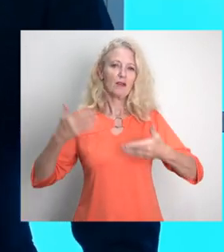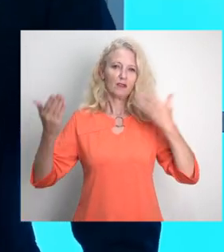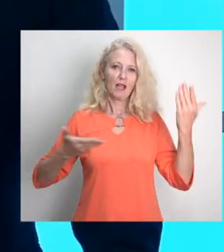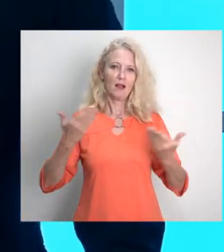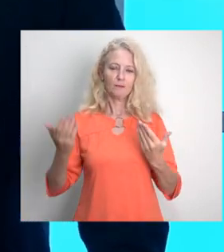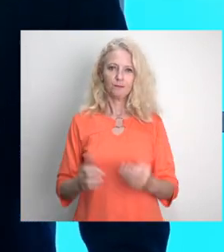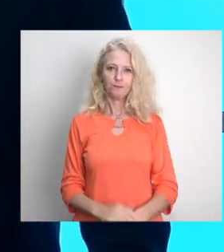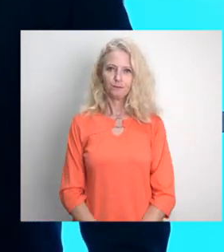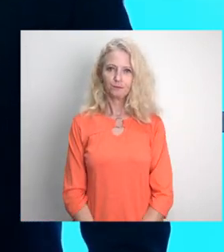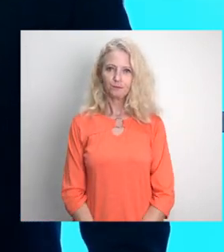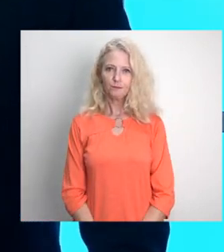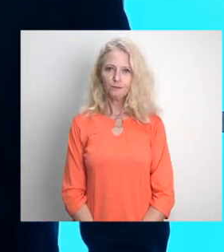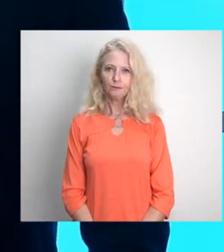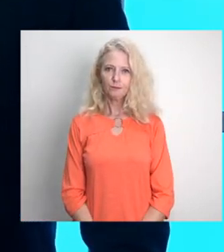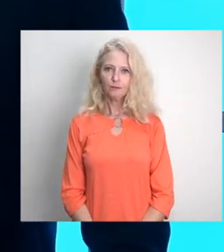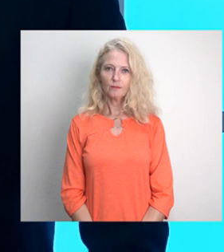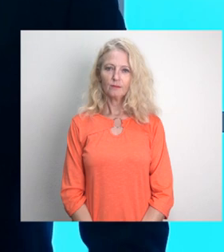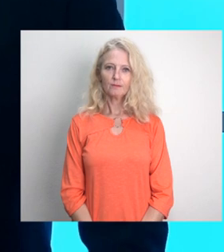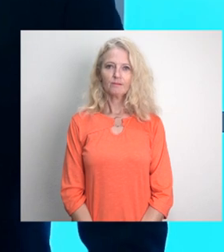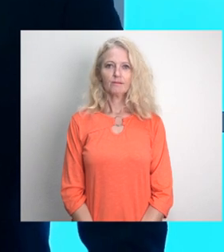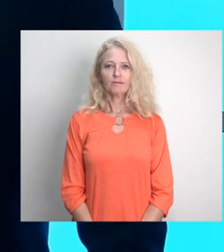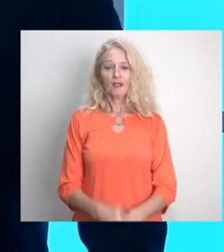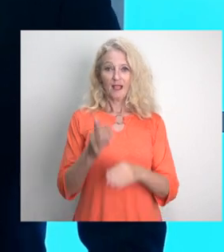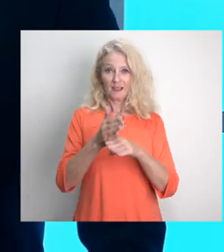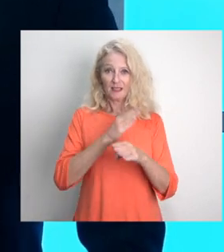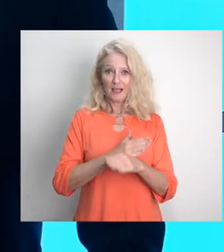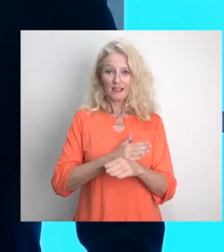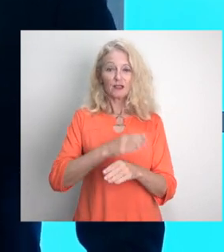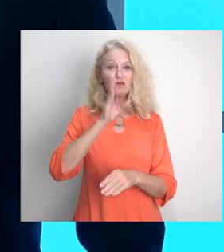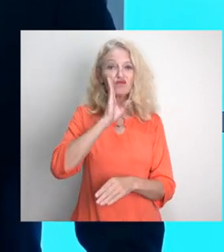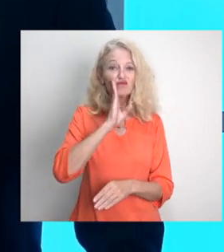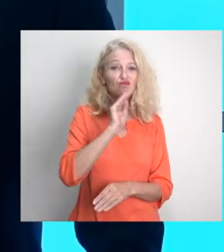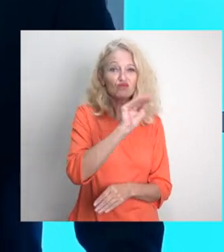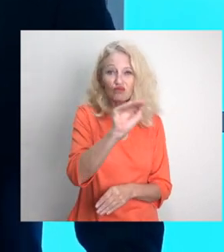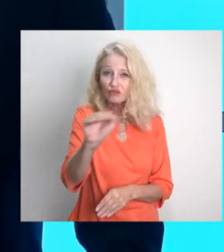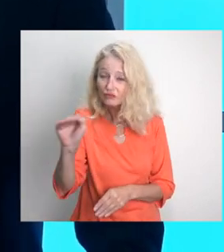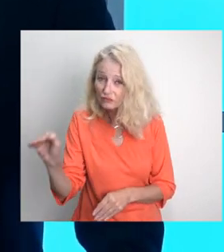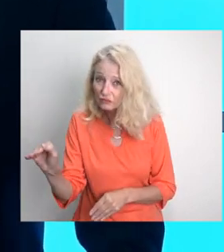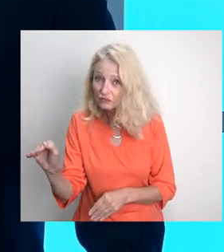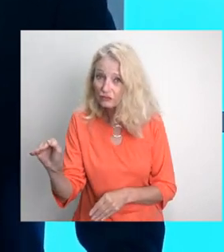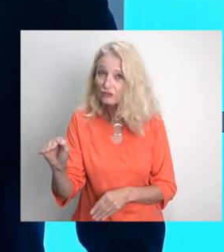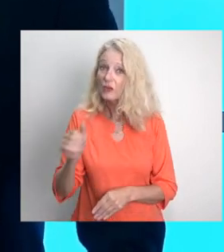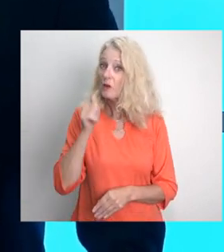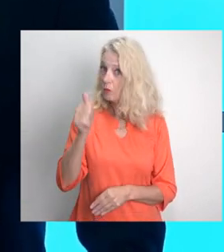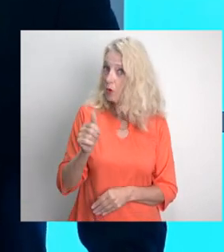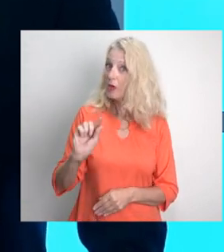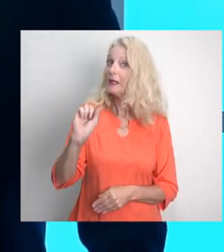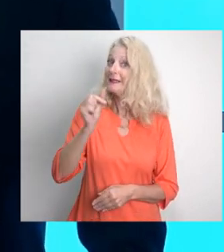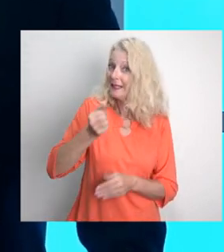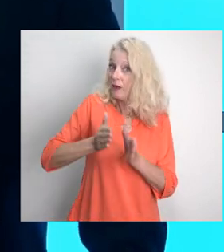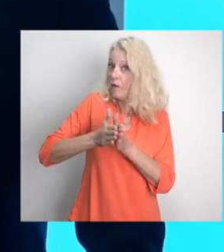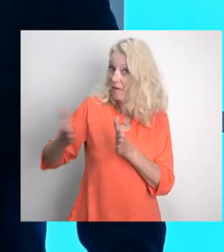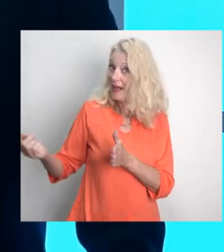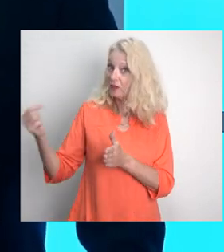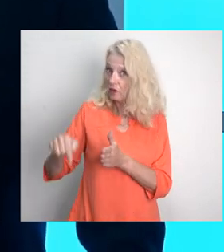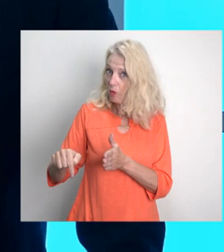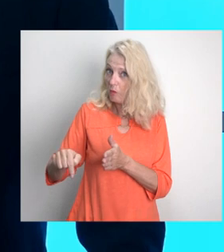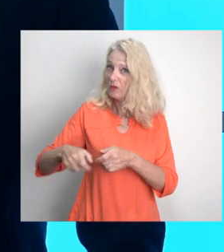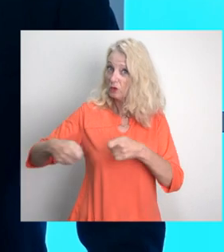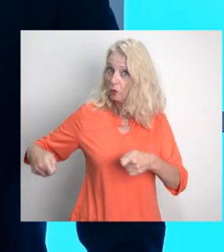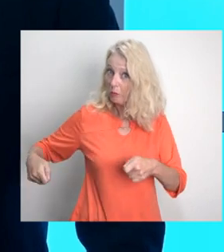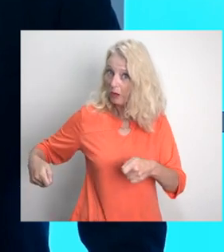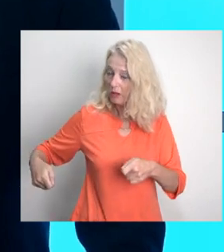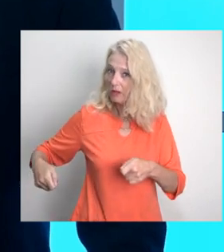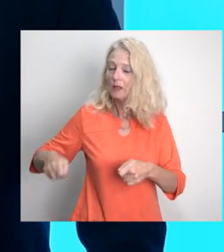Tot slot, een oproep aan een ieder om in de nieuwe fase die wij morgen ingaan, corona-smart te zijn.